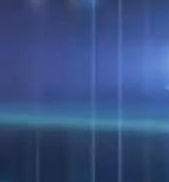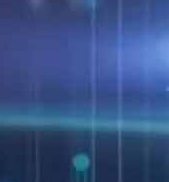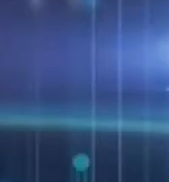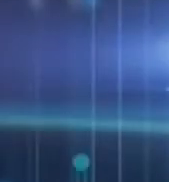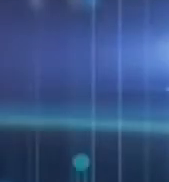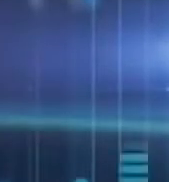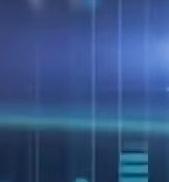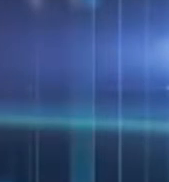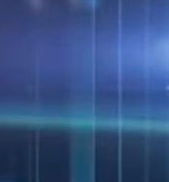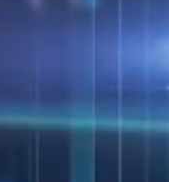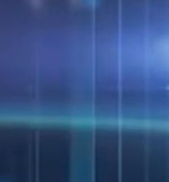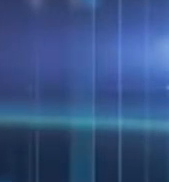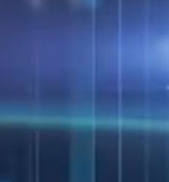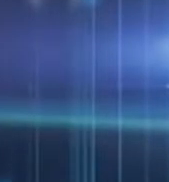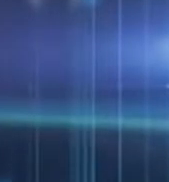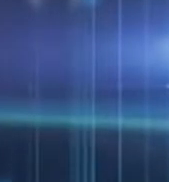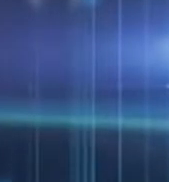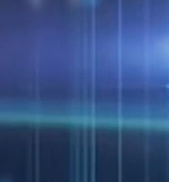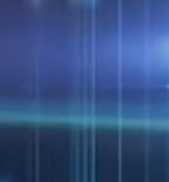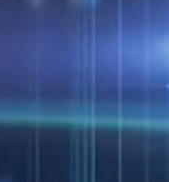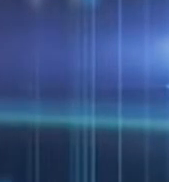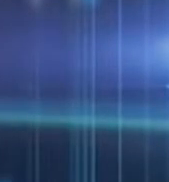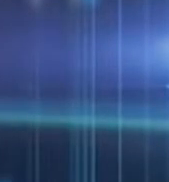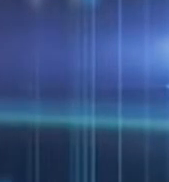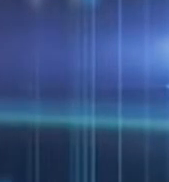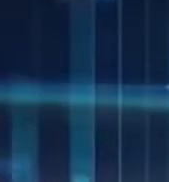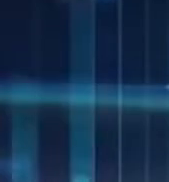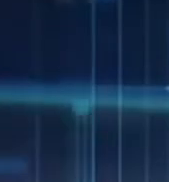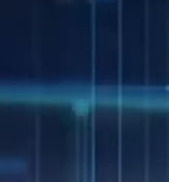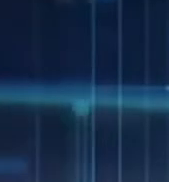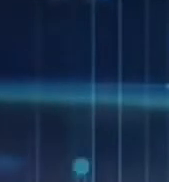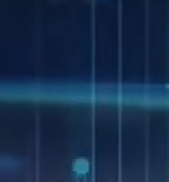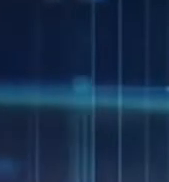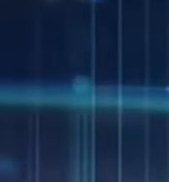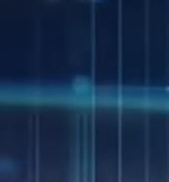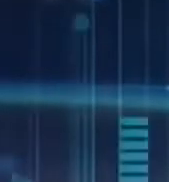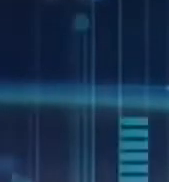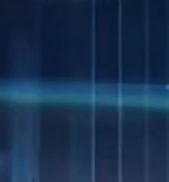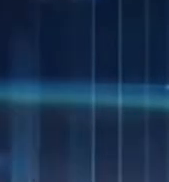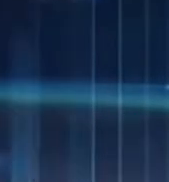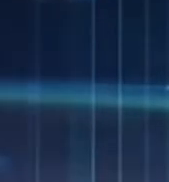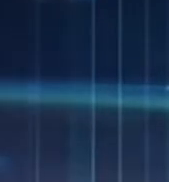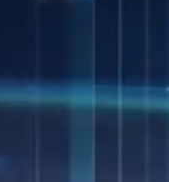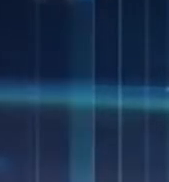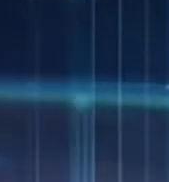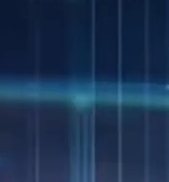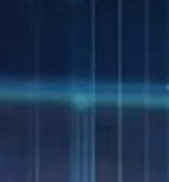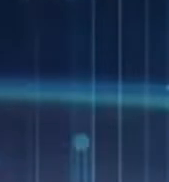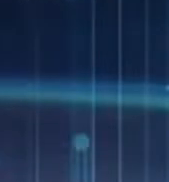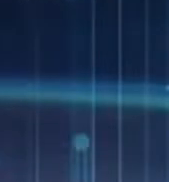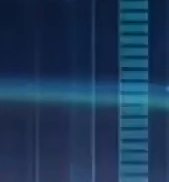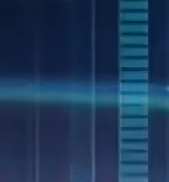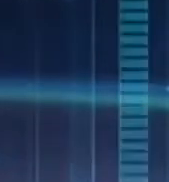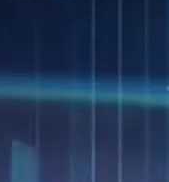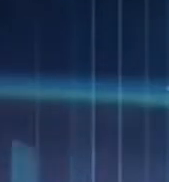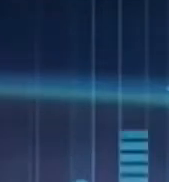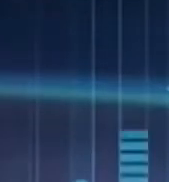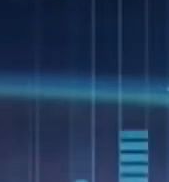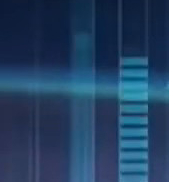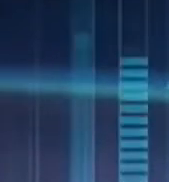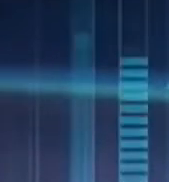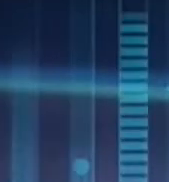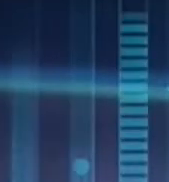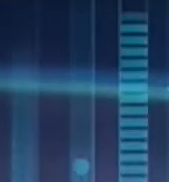menuju migrasi TV digital. Di mana? Di siarandigital.id dan call center